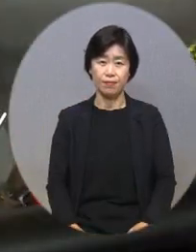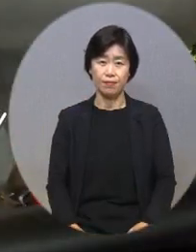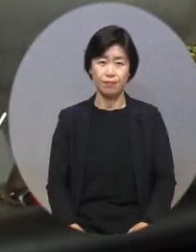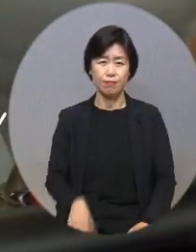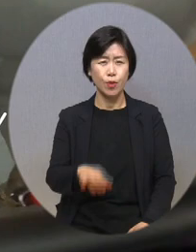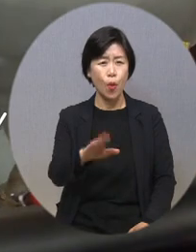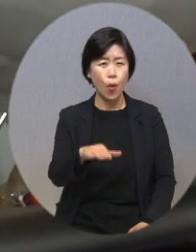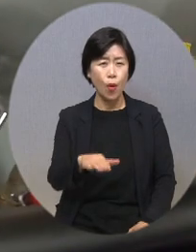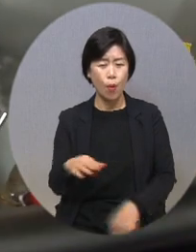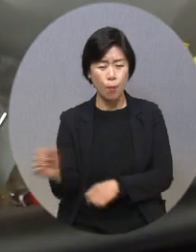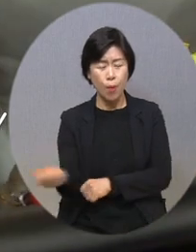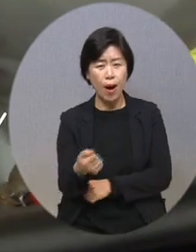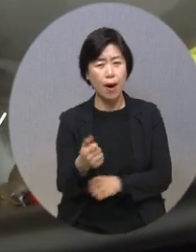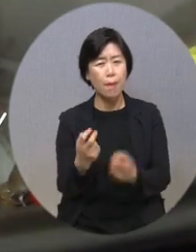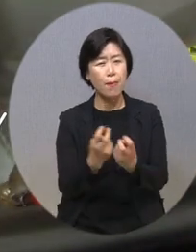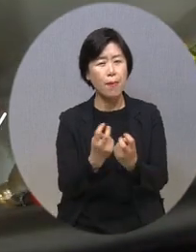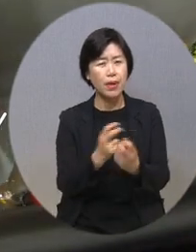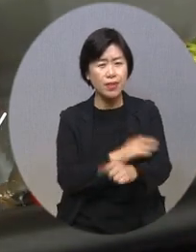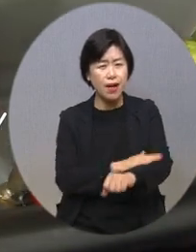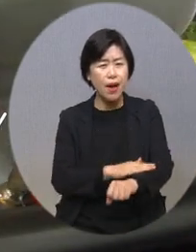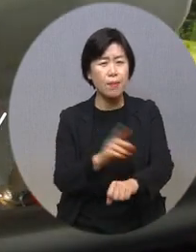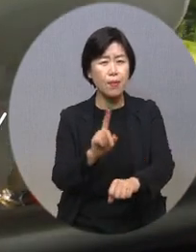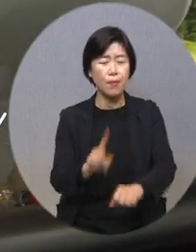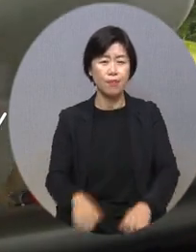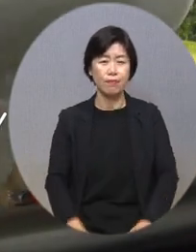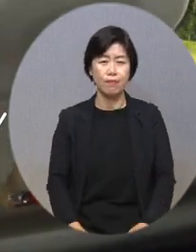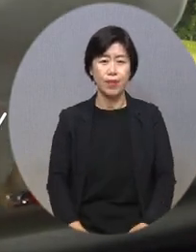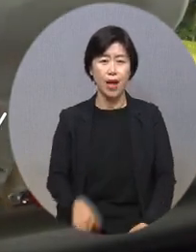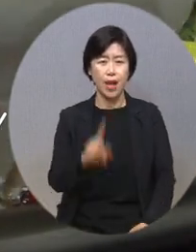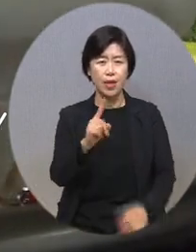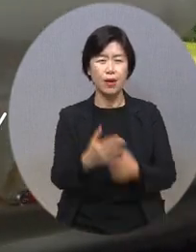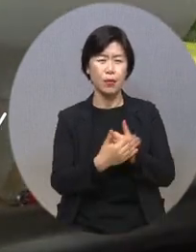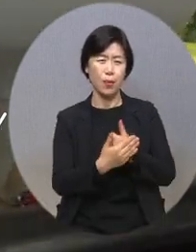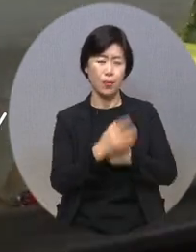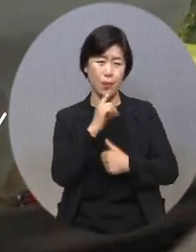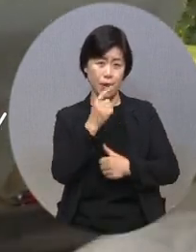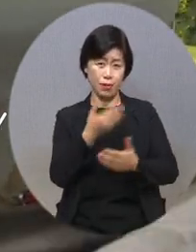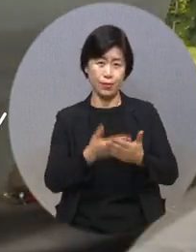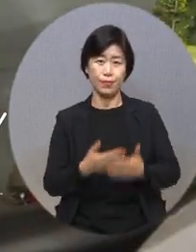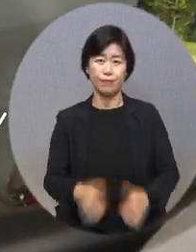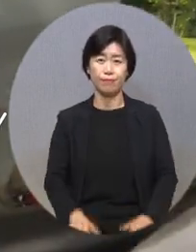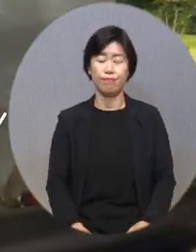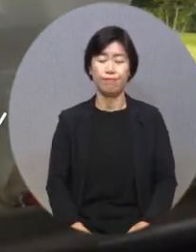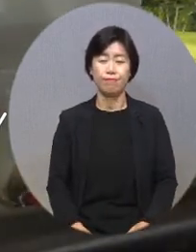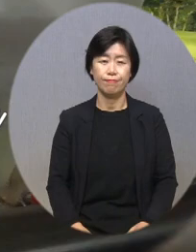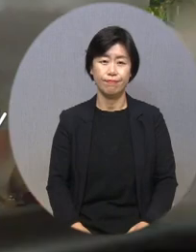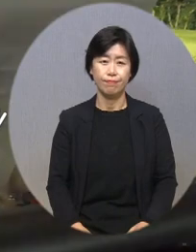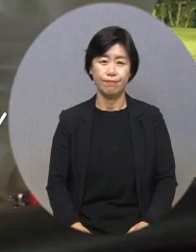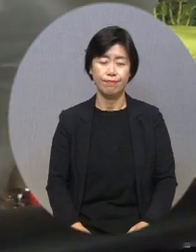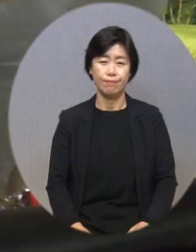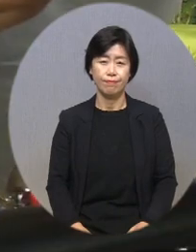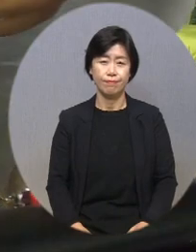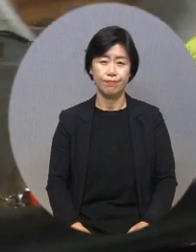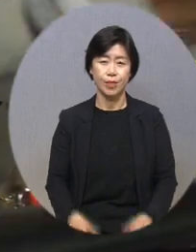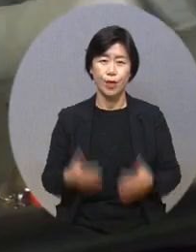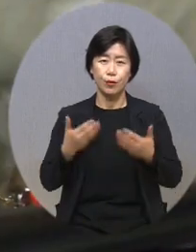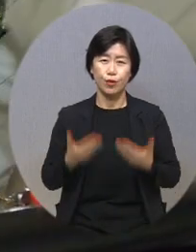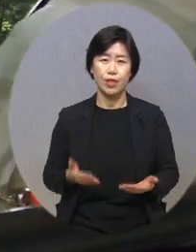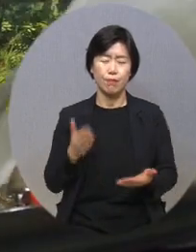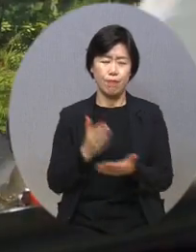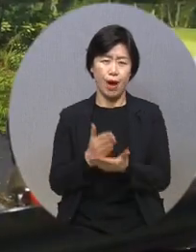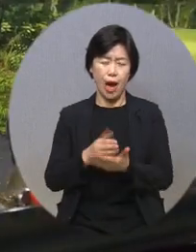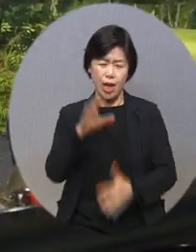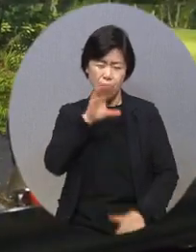수가 있죠. 골프를요? 네네. 한 가지 딱 한마디만 팁이 있다면. 팁이 있다면. 25에서 네. 134인데요. 쉬지 마라.